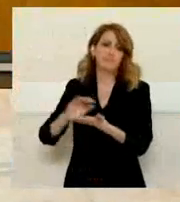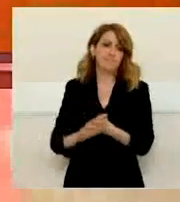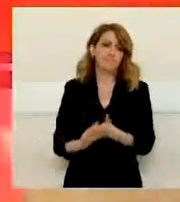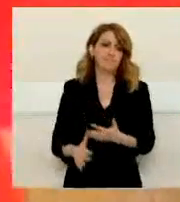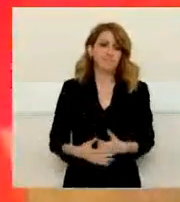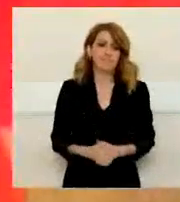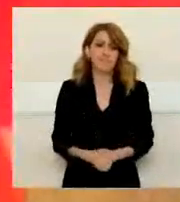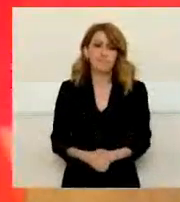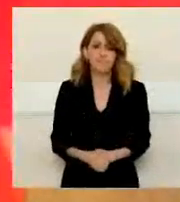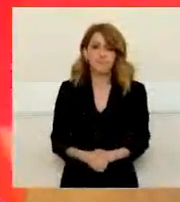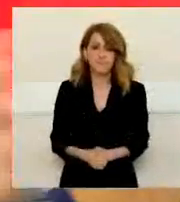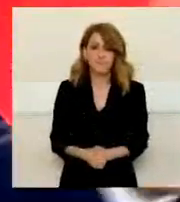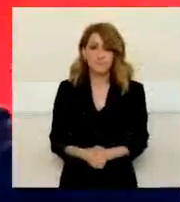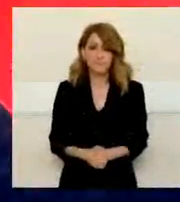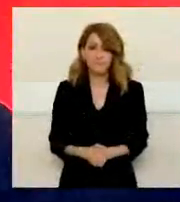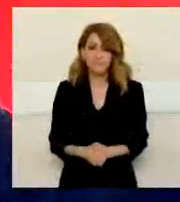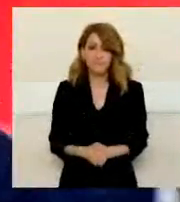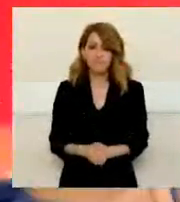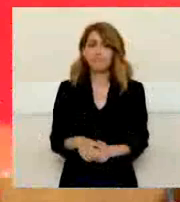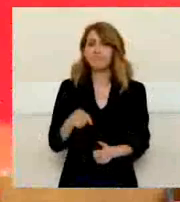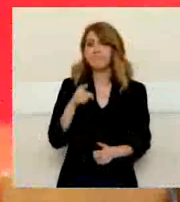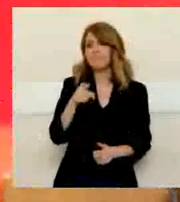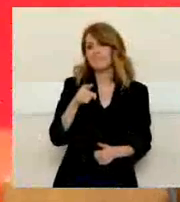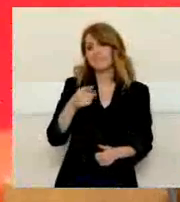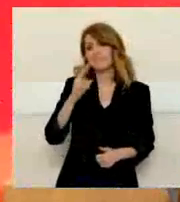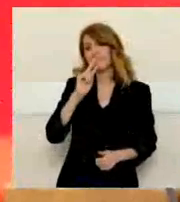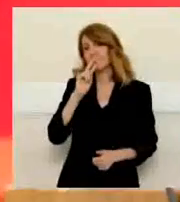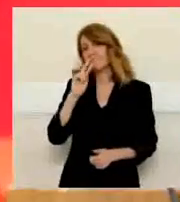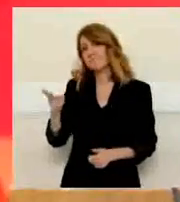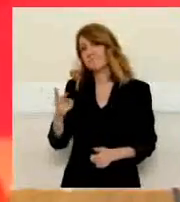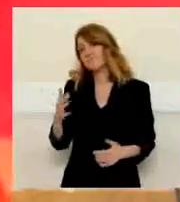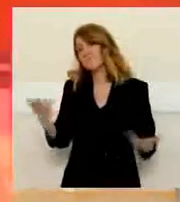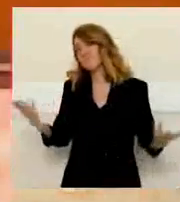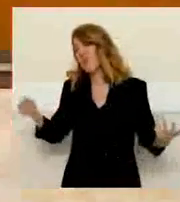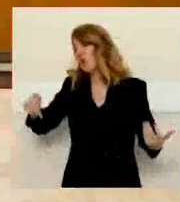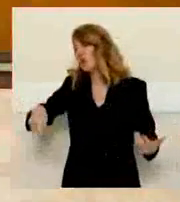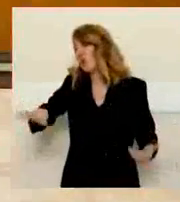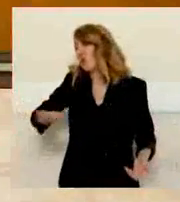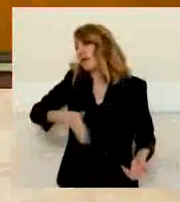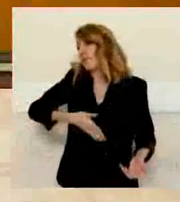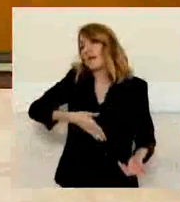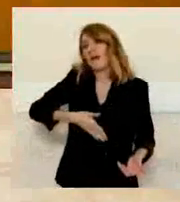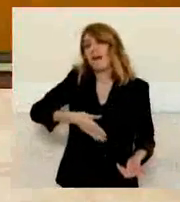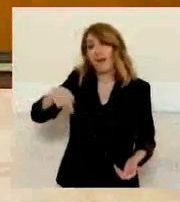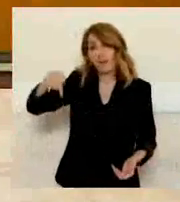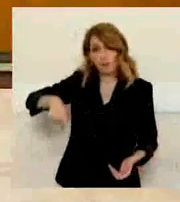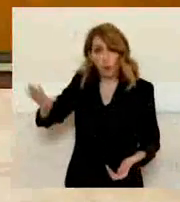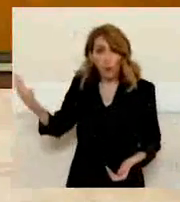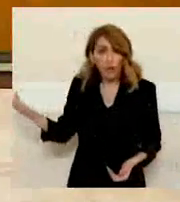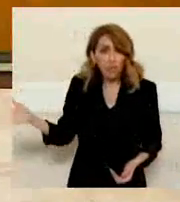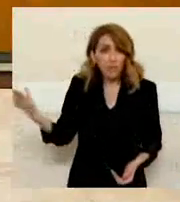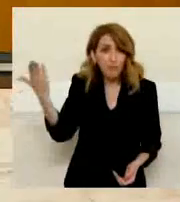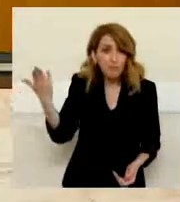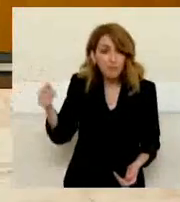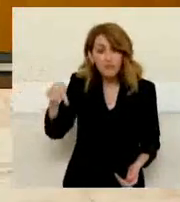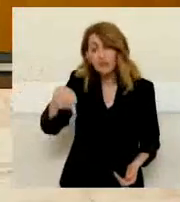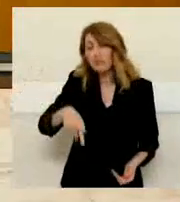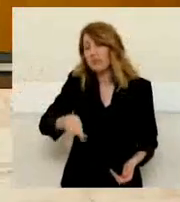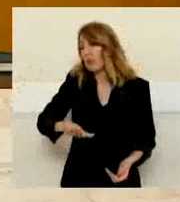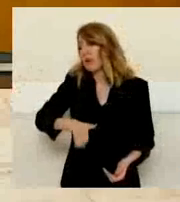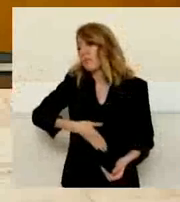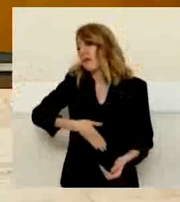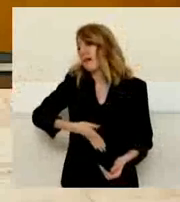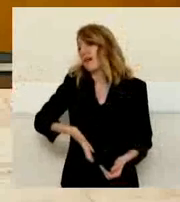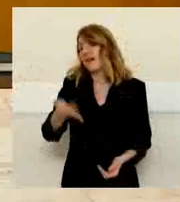Too little, too late, που λένε οι Αγγλοσάξονες στο Ευκλείδη. Πολύ αργά. Τον έθεσε εκτός